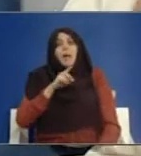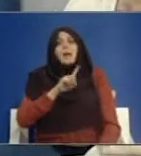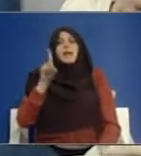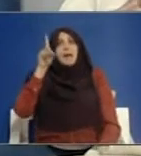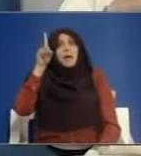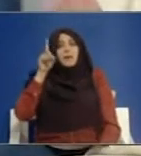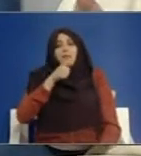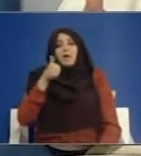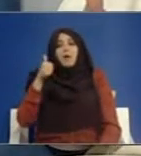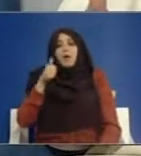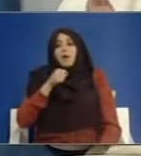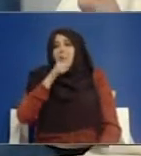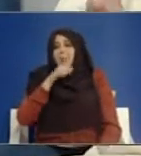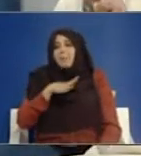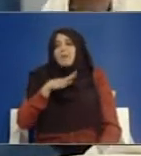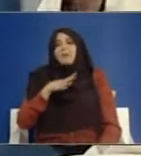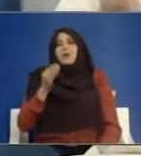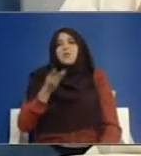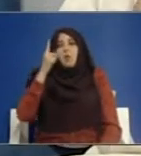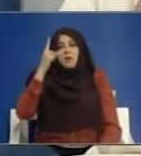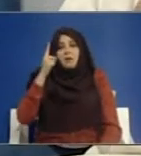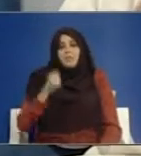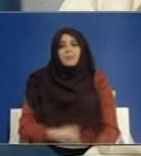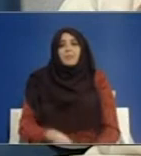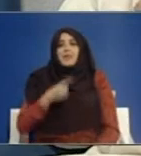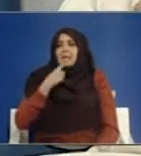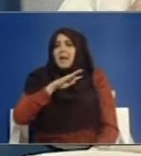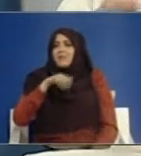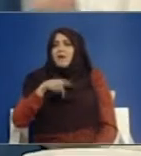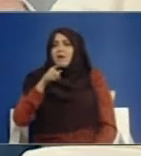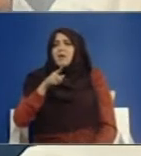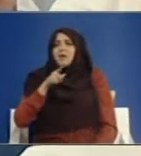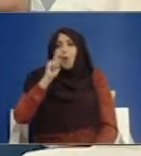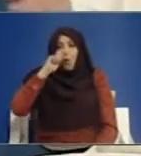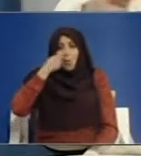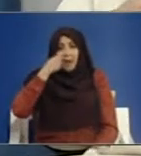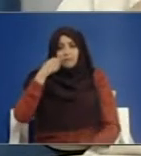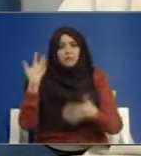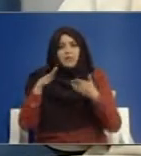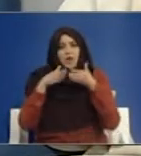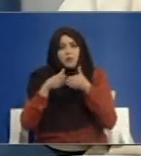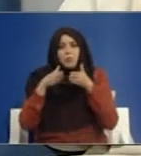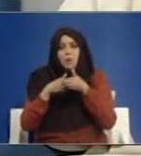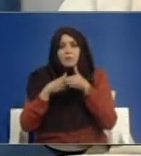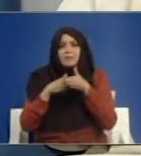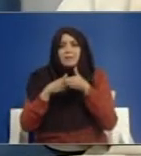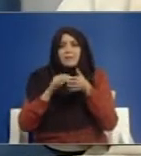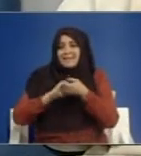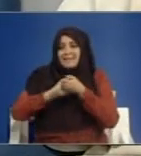سيدنا عمر، وأختم بها، سيدنا عمر رضي الله عنه سأل صحابيا جليلا أيضا آخر، قال